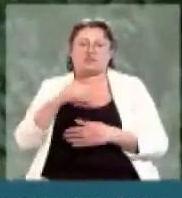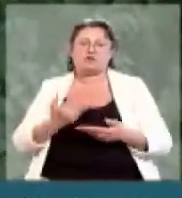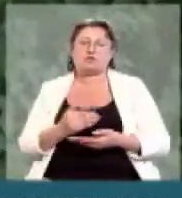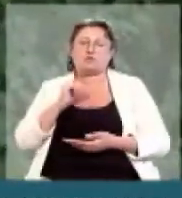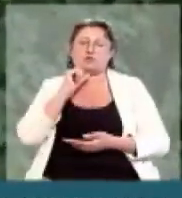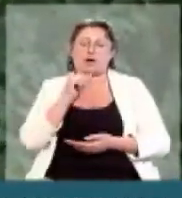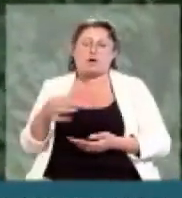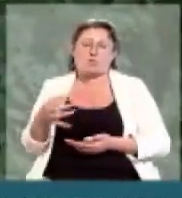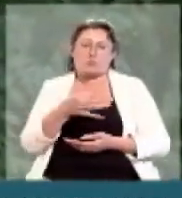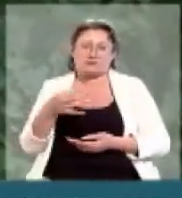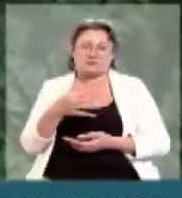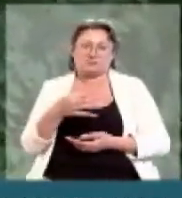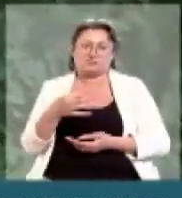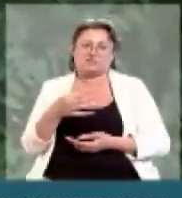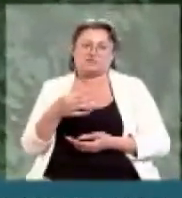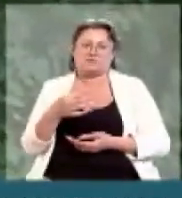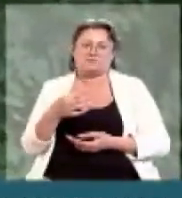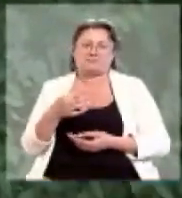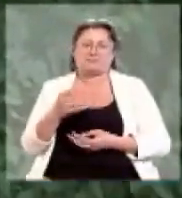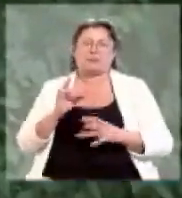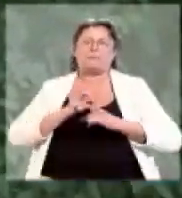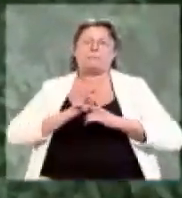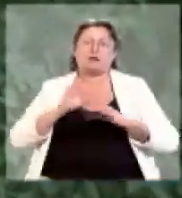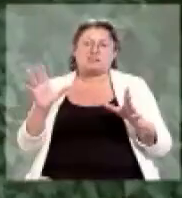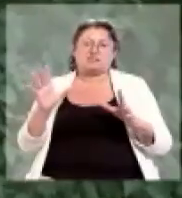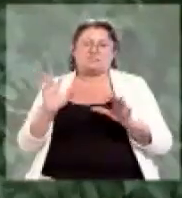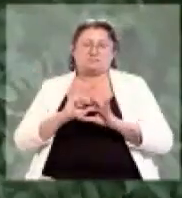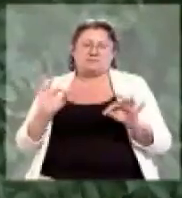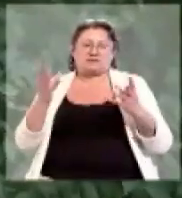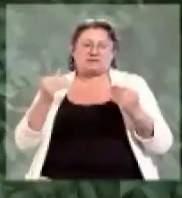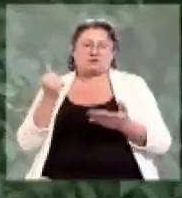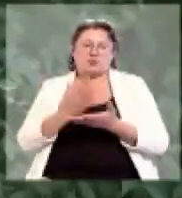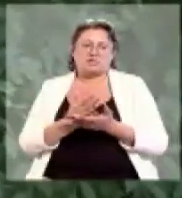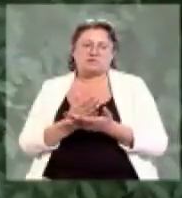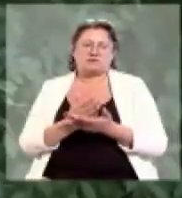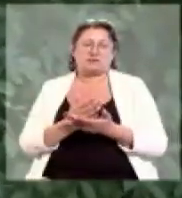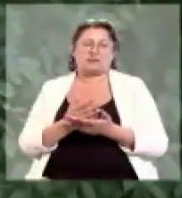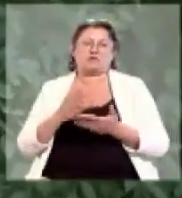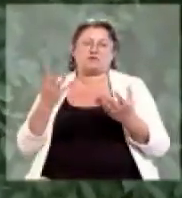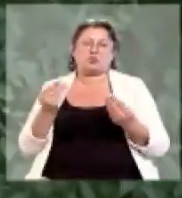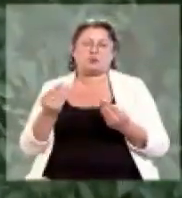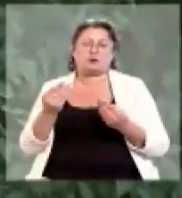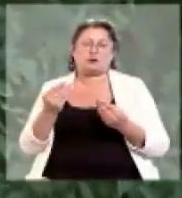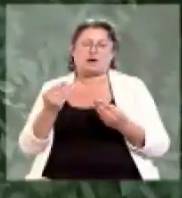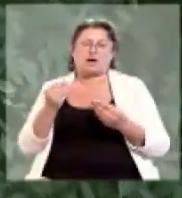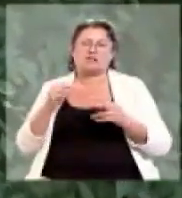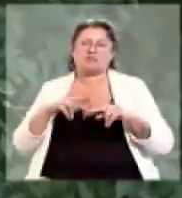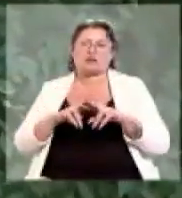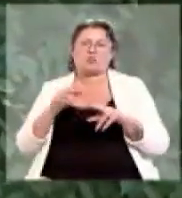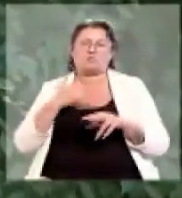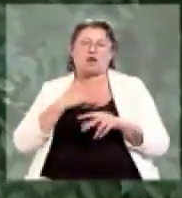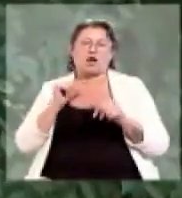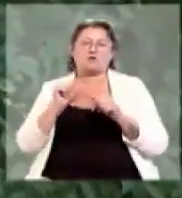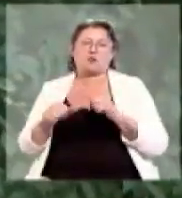жителей Кустанайской области с таким замечательным праздником, с Днем столицы, с Днем Астаны. У меня